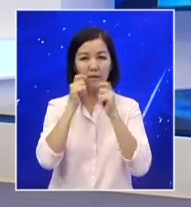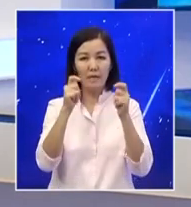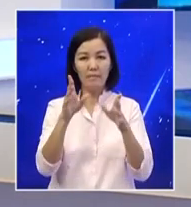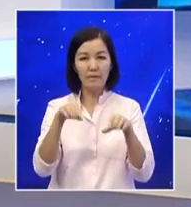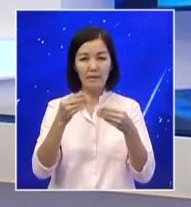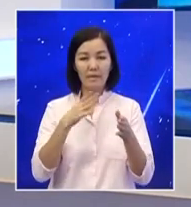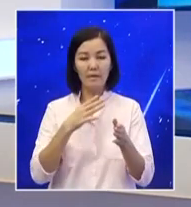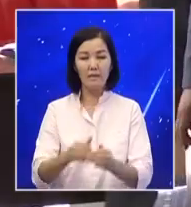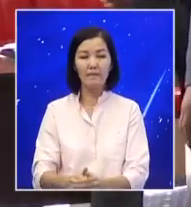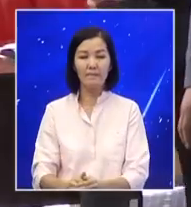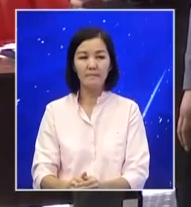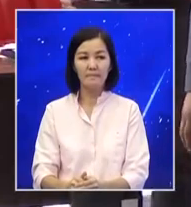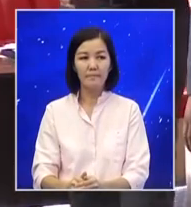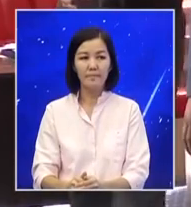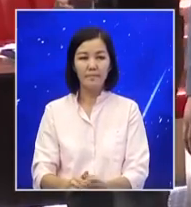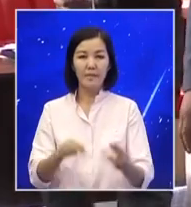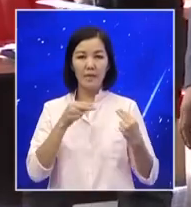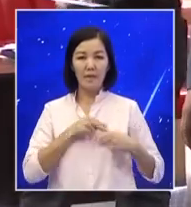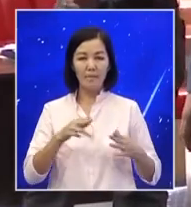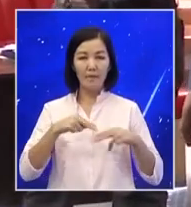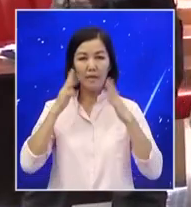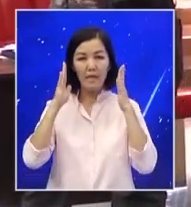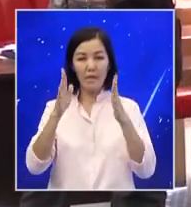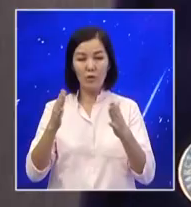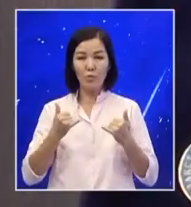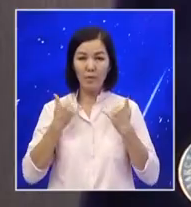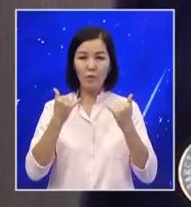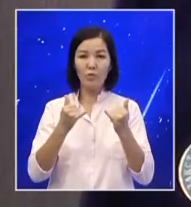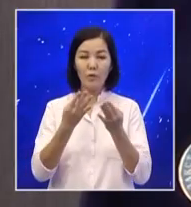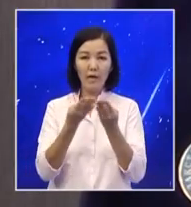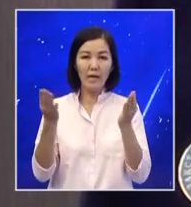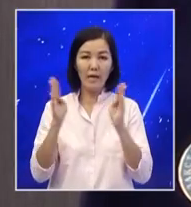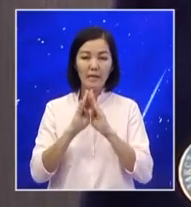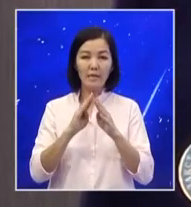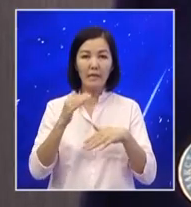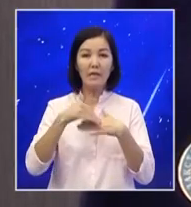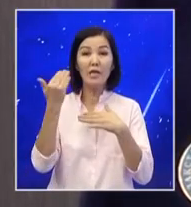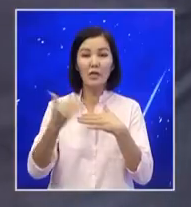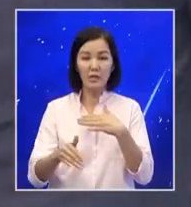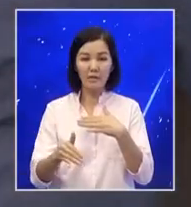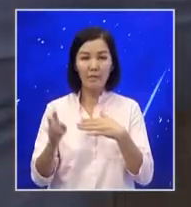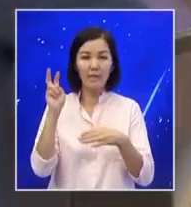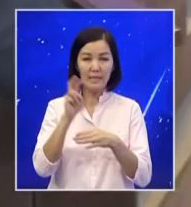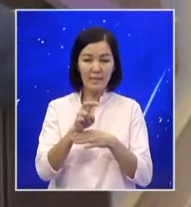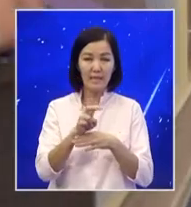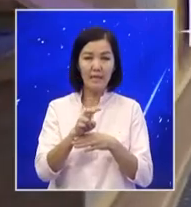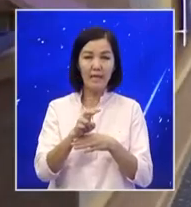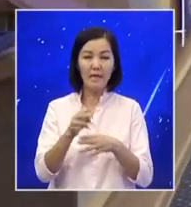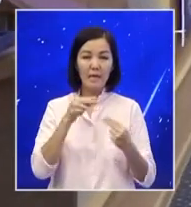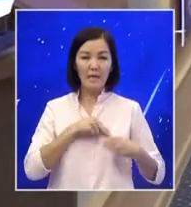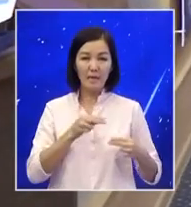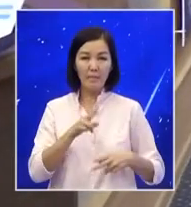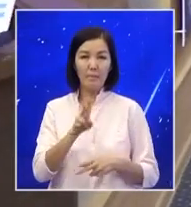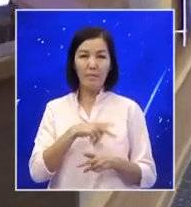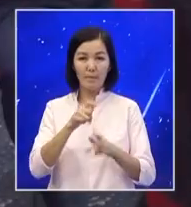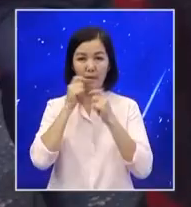етті. Еңбек еленуімен құнды. Карантинге сірінен кешігіп жетсе де, еңбекпен келген марапат мерей